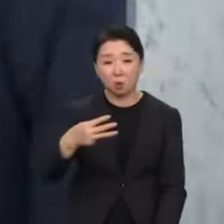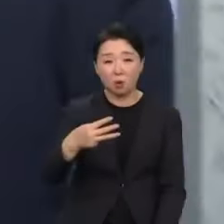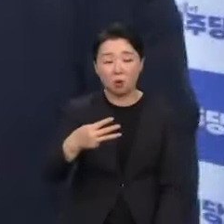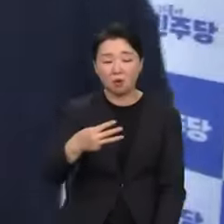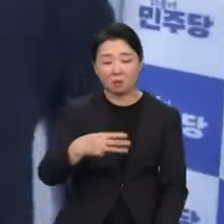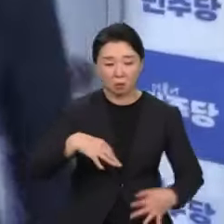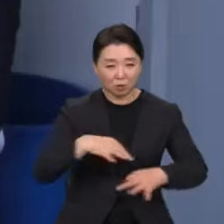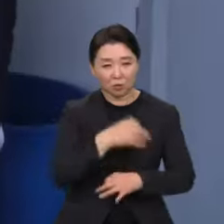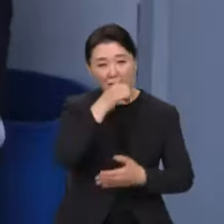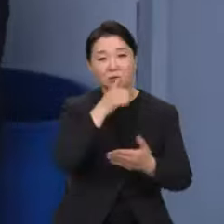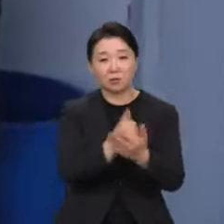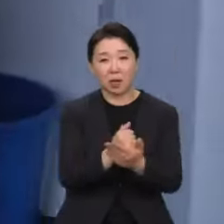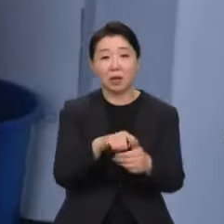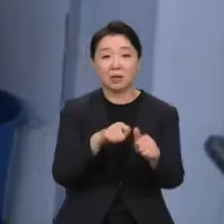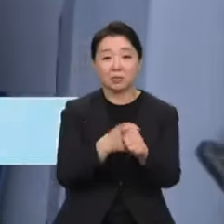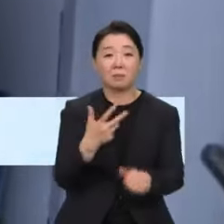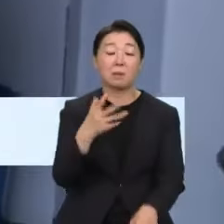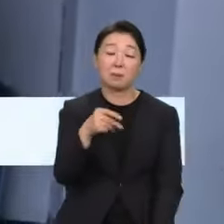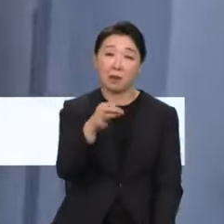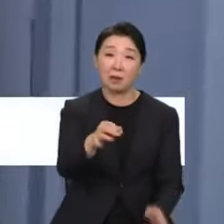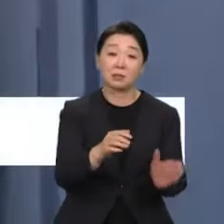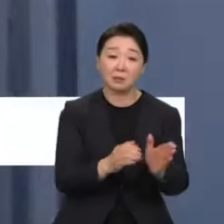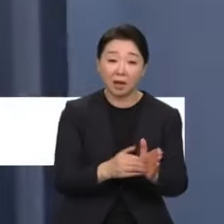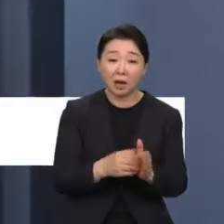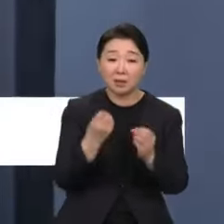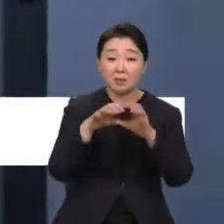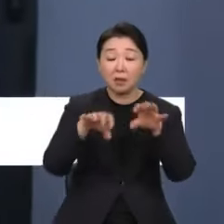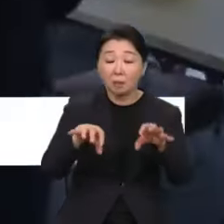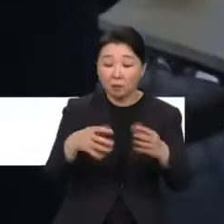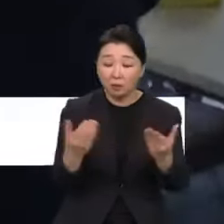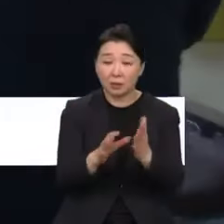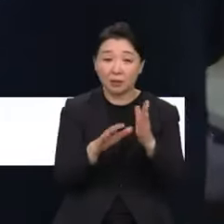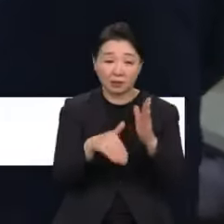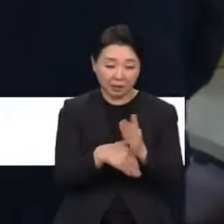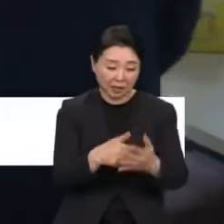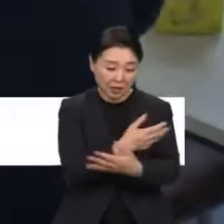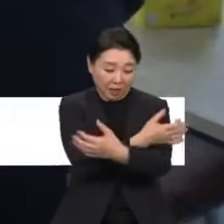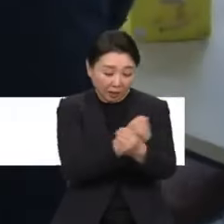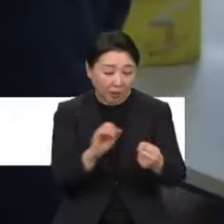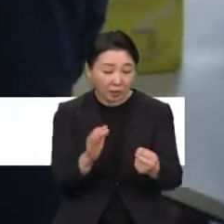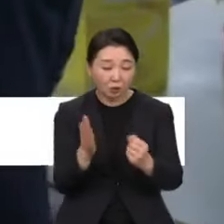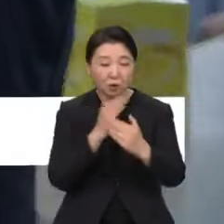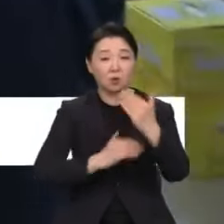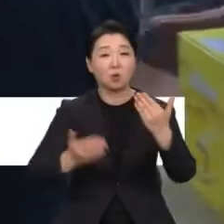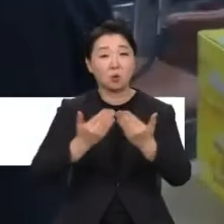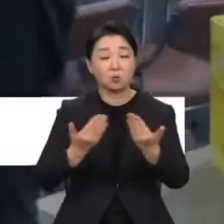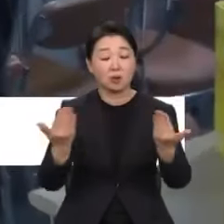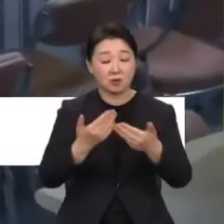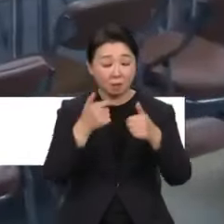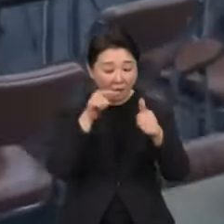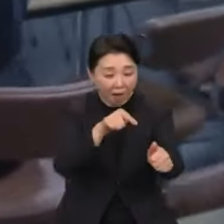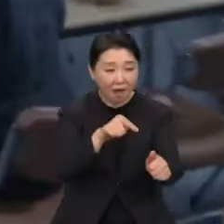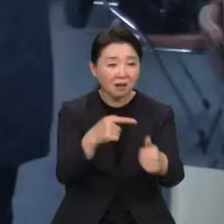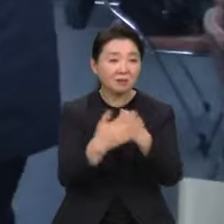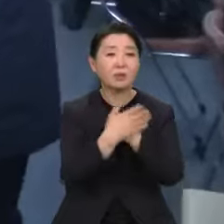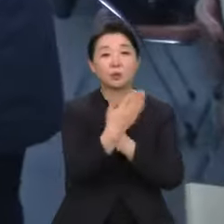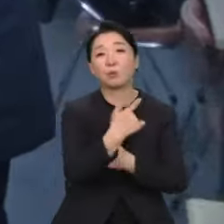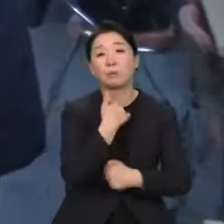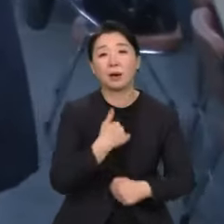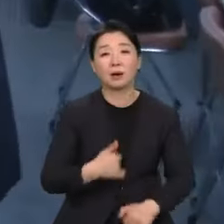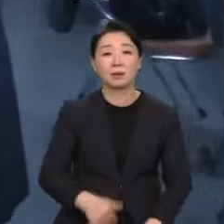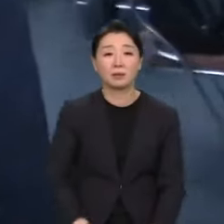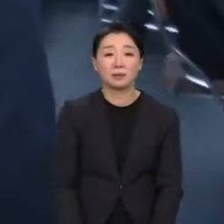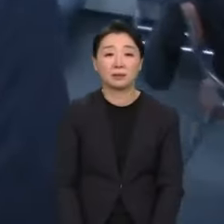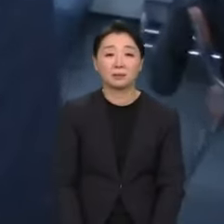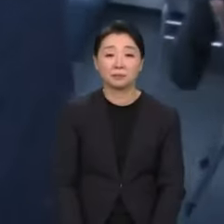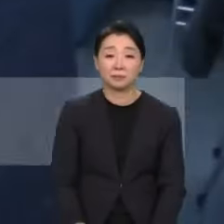선고받았습니다. 지역 새마을금고 이사장 시절 계약직 직원에게 업무 대신 정규직 시험 공부를 하도록 특혜를 제공했기 때문입니다.